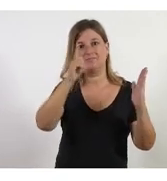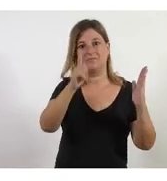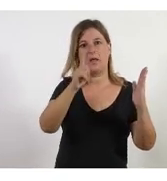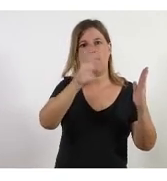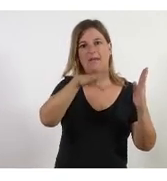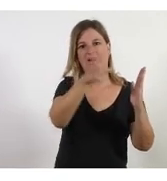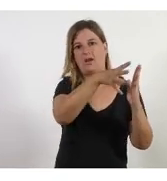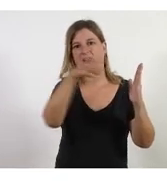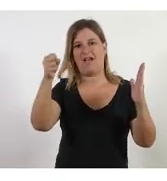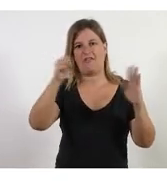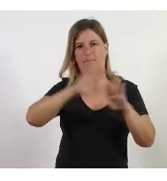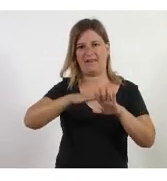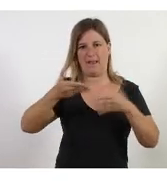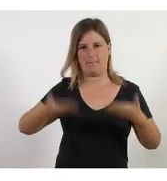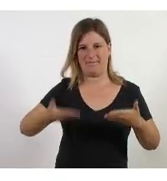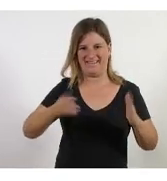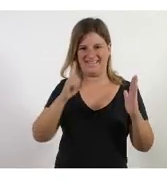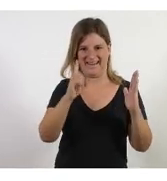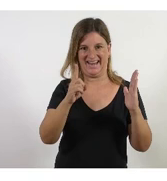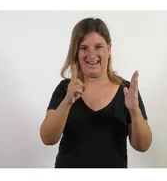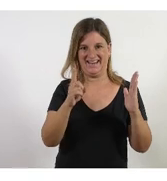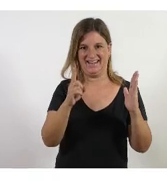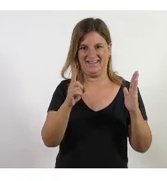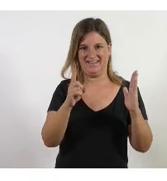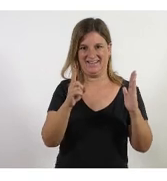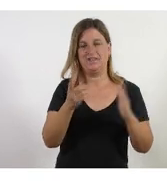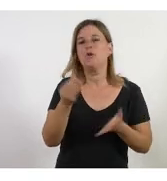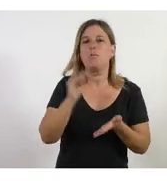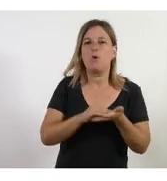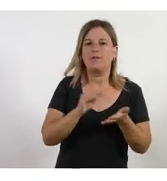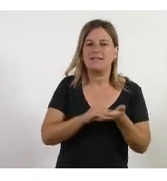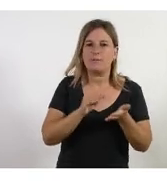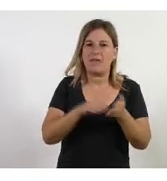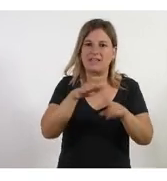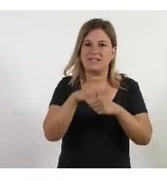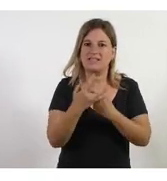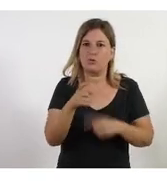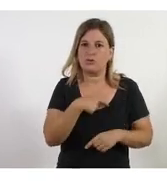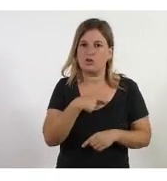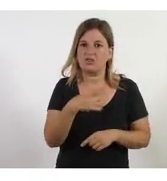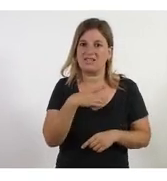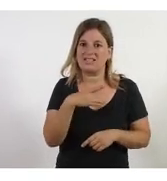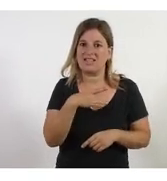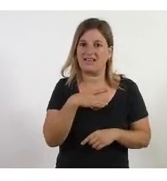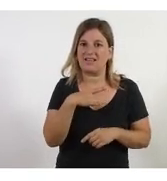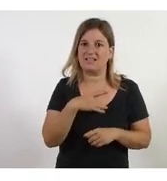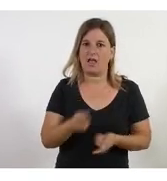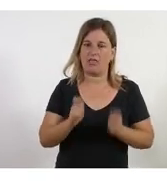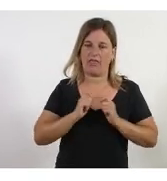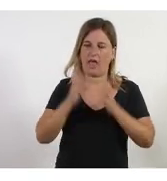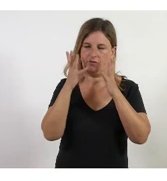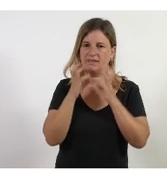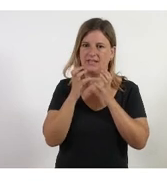present. I això, moltes vegades, en situacions d'incertesa, ens provoca